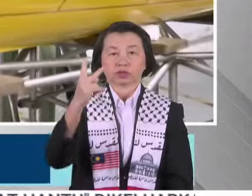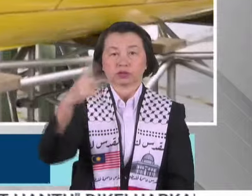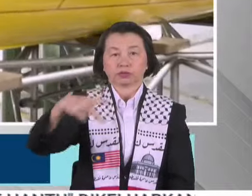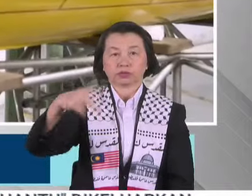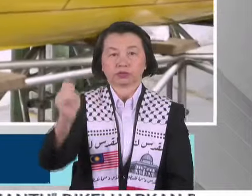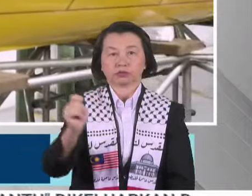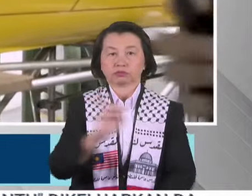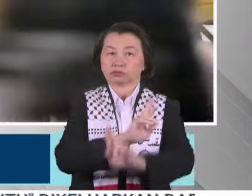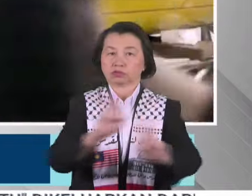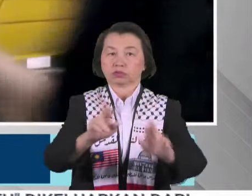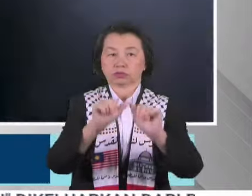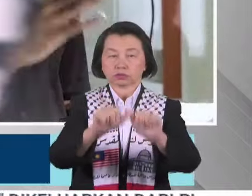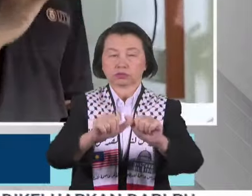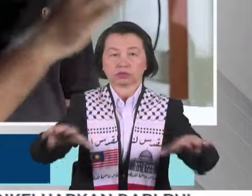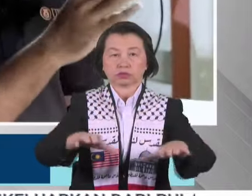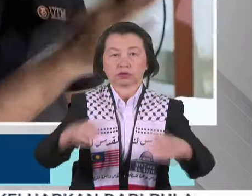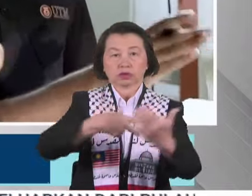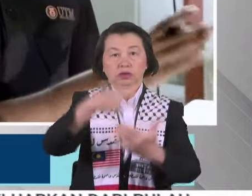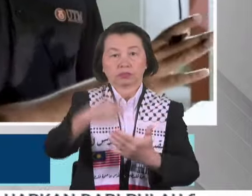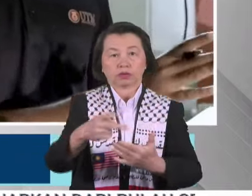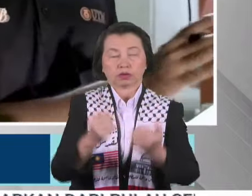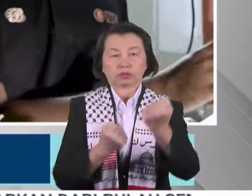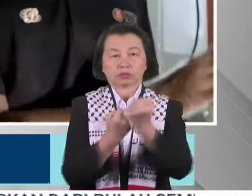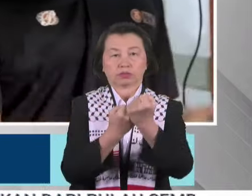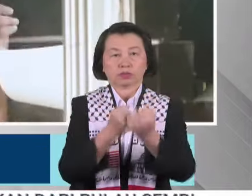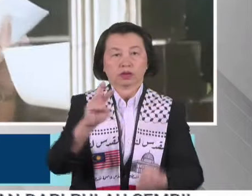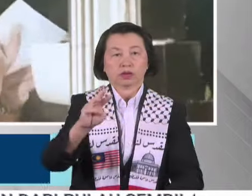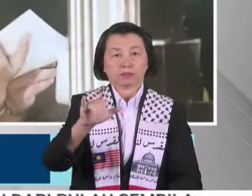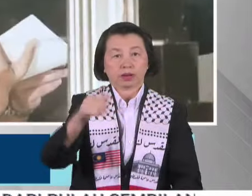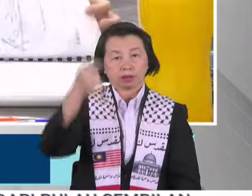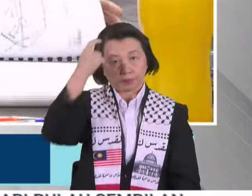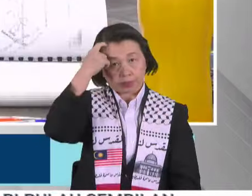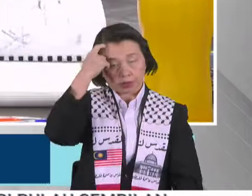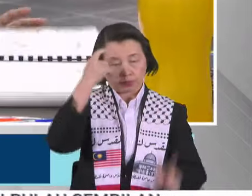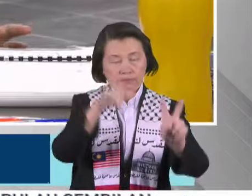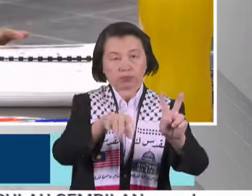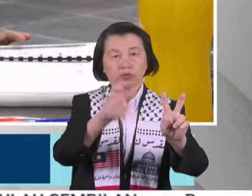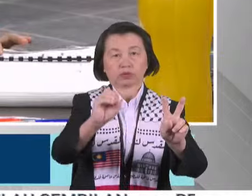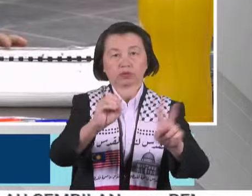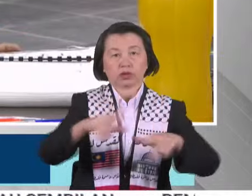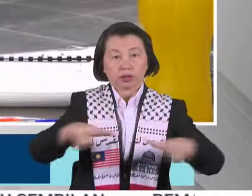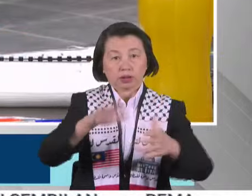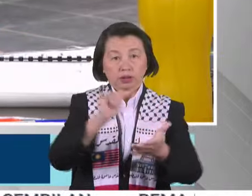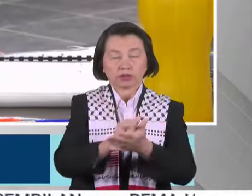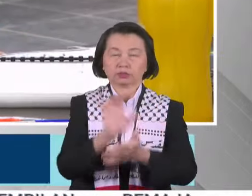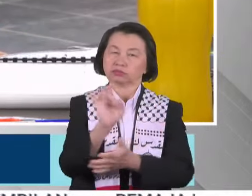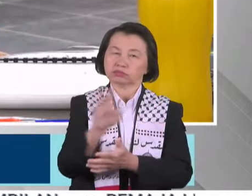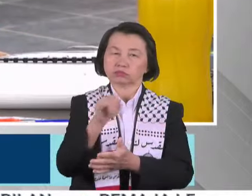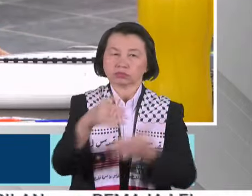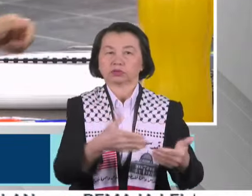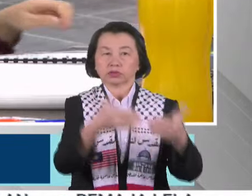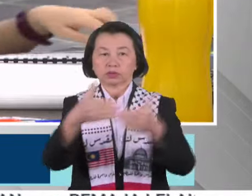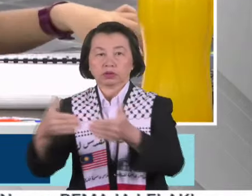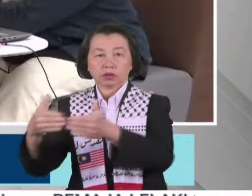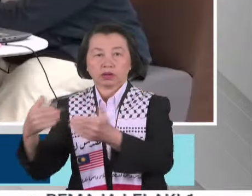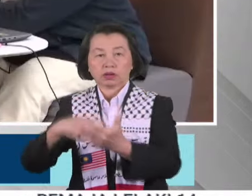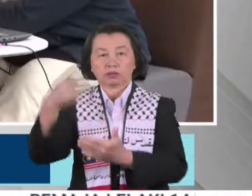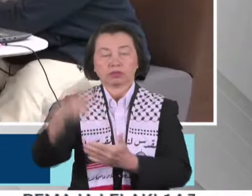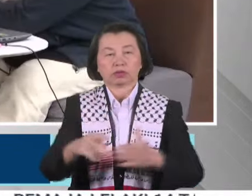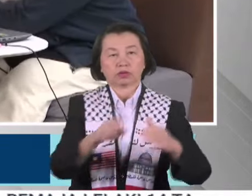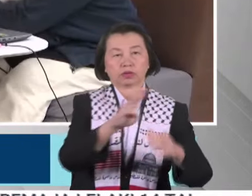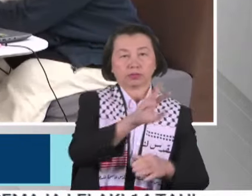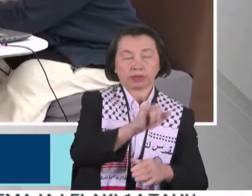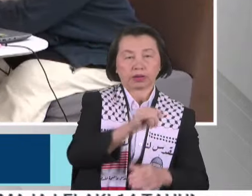KPT sedia teruskan pelaksanaan program penjanaan MyBrain 2.0. Pelaksanaan itu merupakan kesinambungan